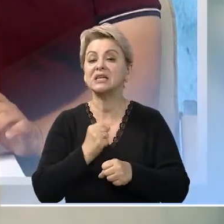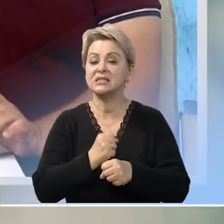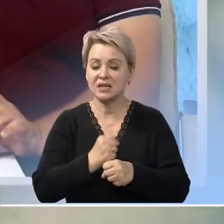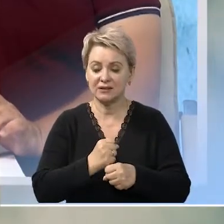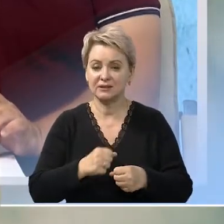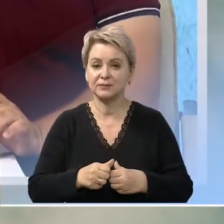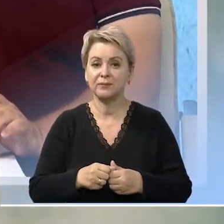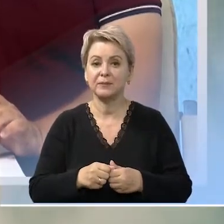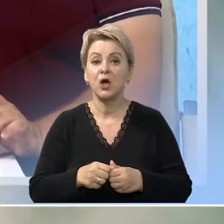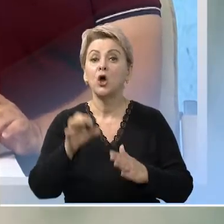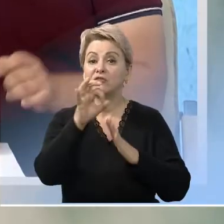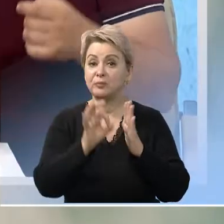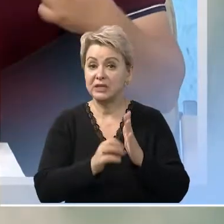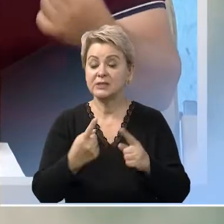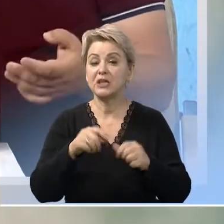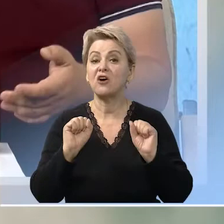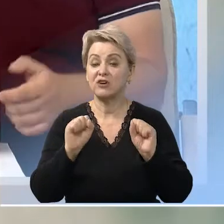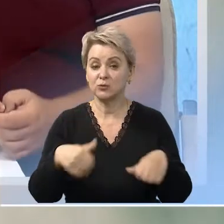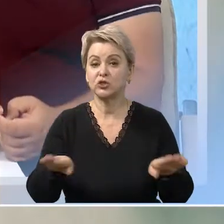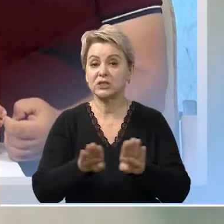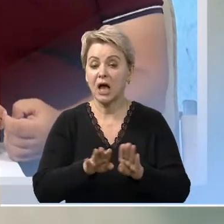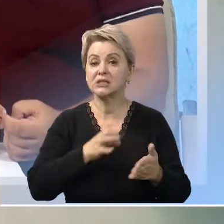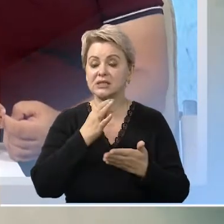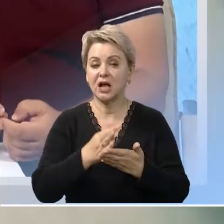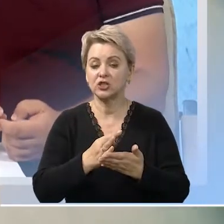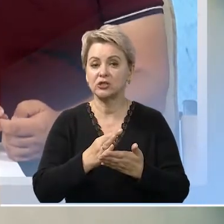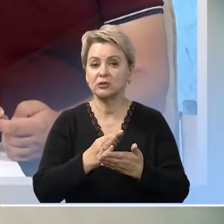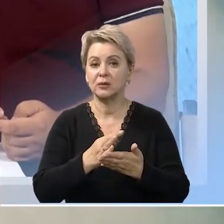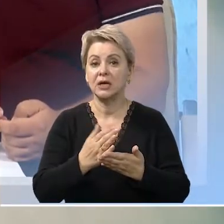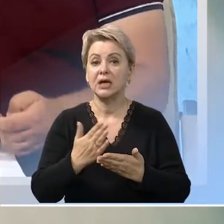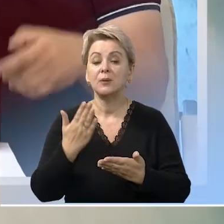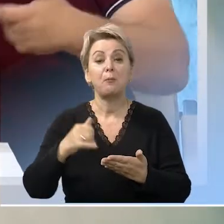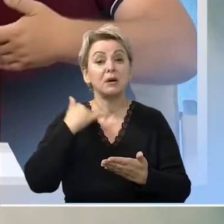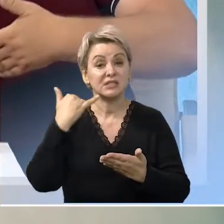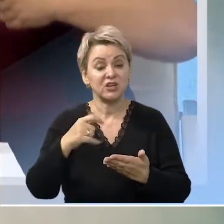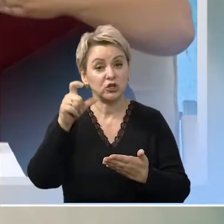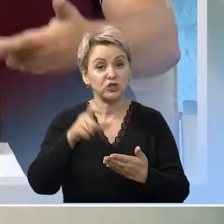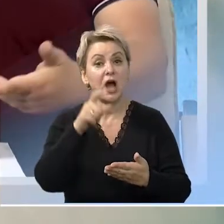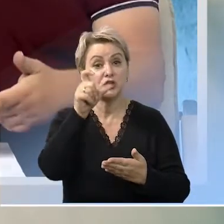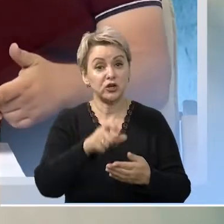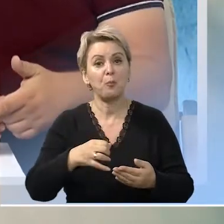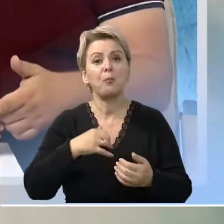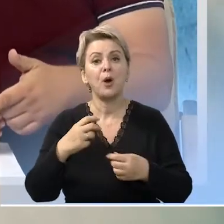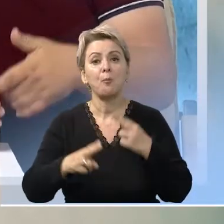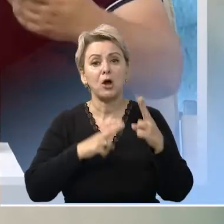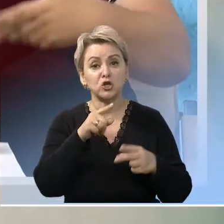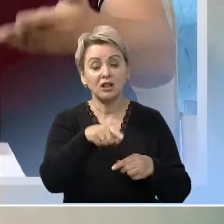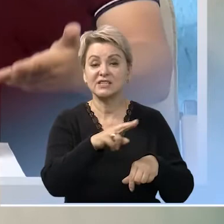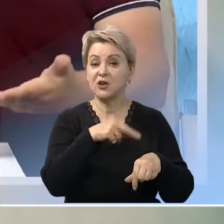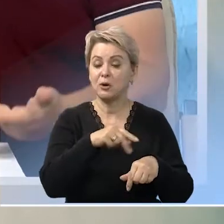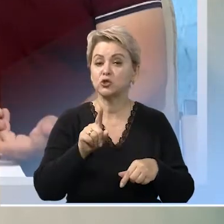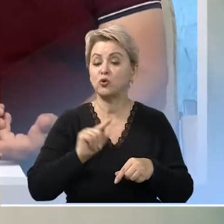это сделать. Но, в принципе, это возможно, так скажем? То есть если позвонили человек пожаловался, что ему